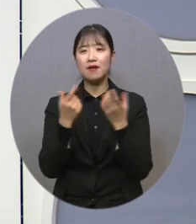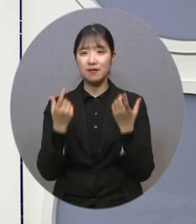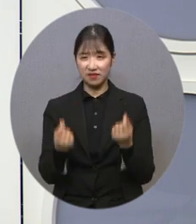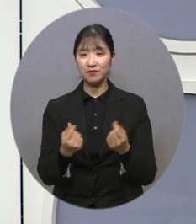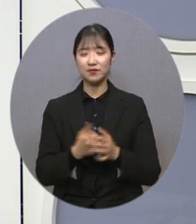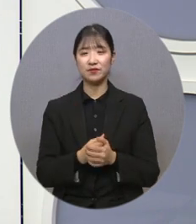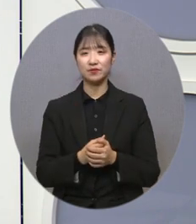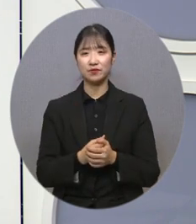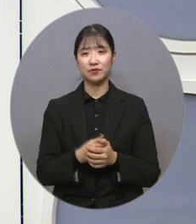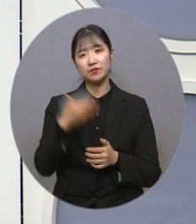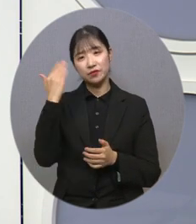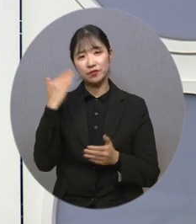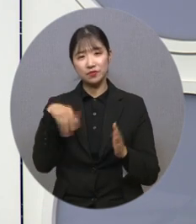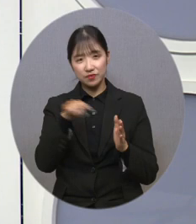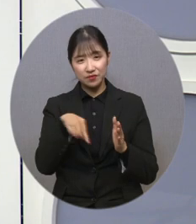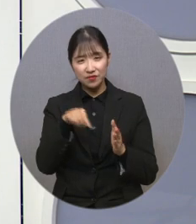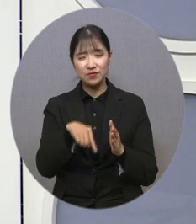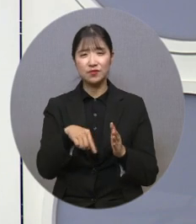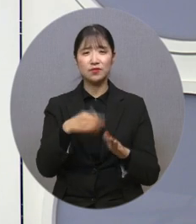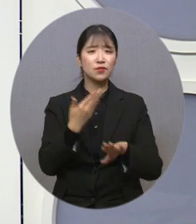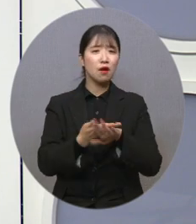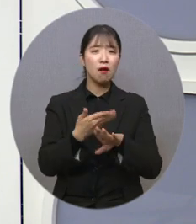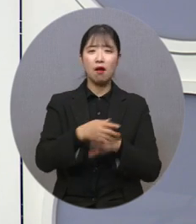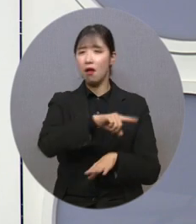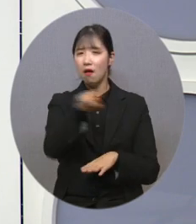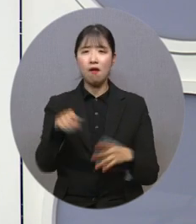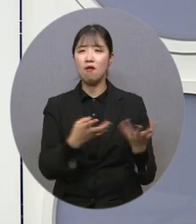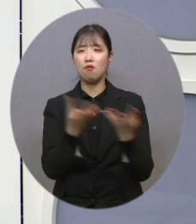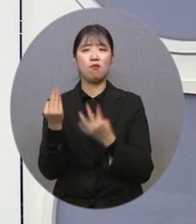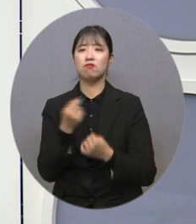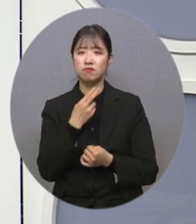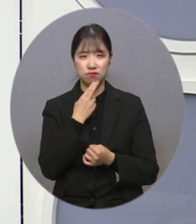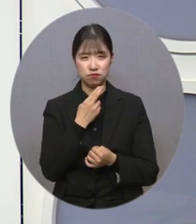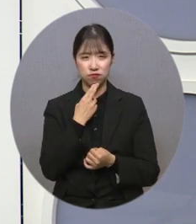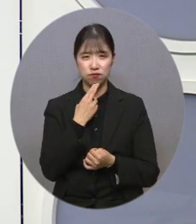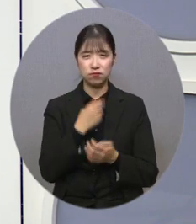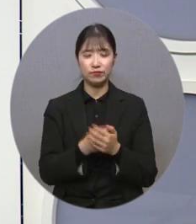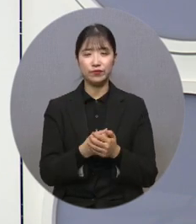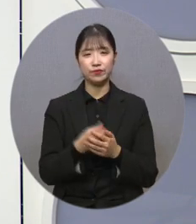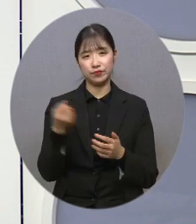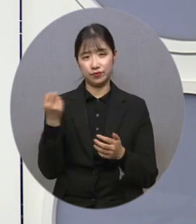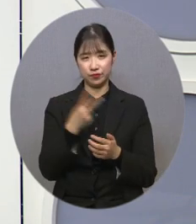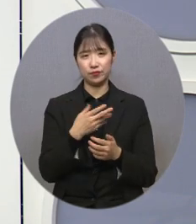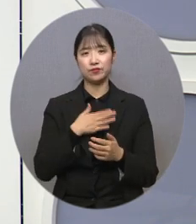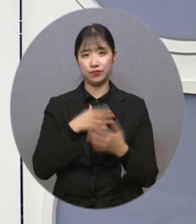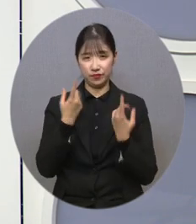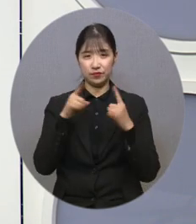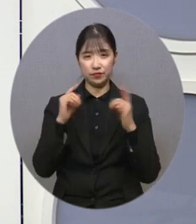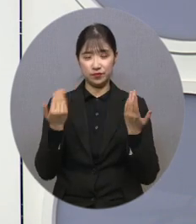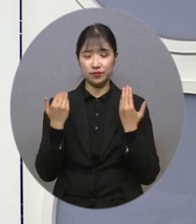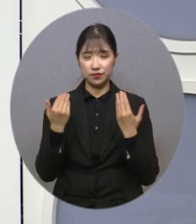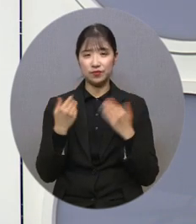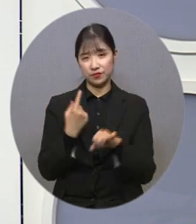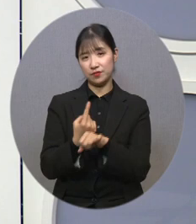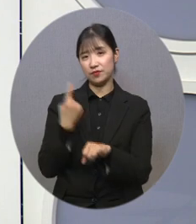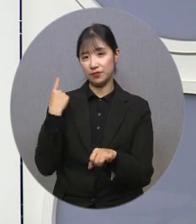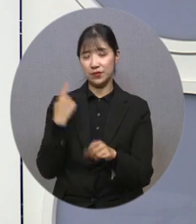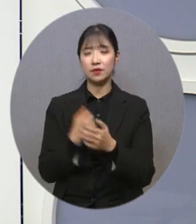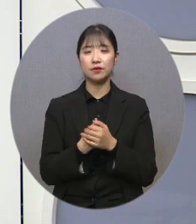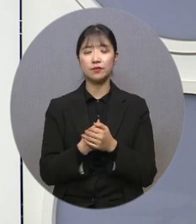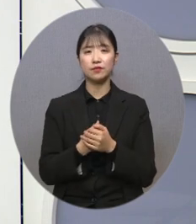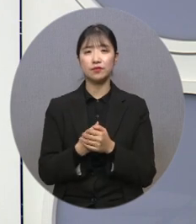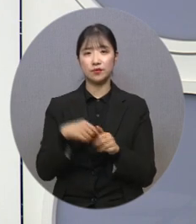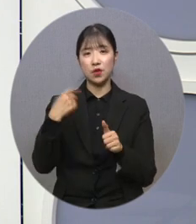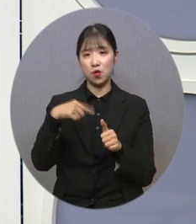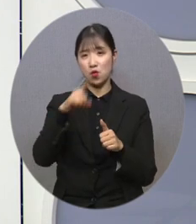생각하고 우리나라에서 이거를 하고 있는 대학이 많지 않습니다. 그리고 우리 대학이 지난해에